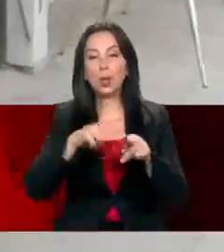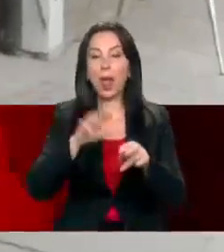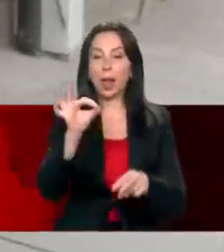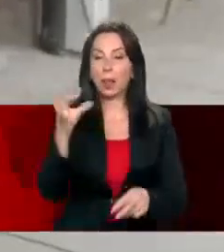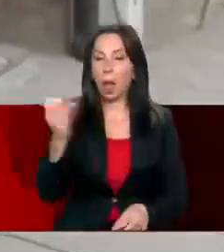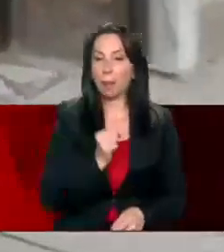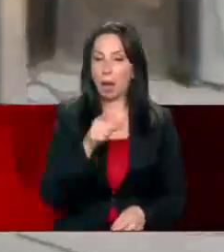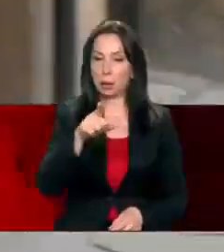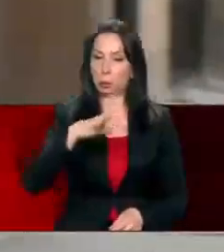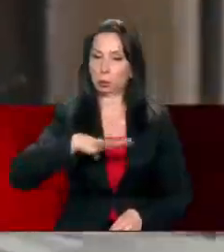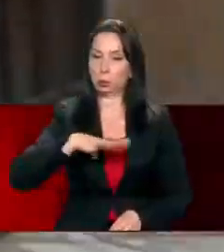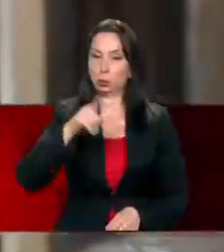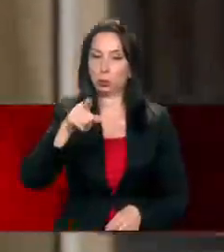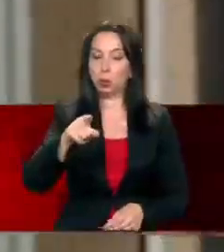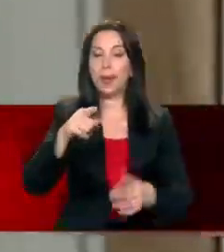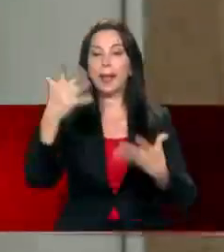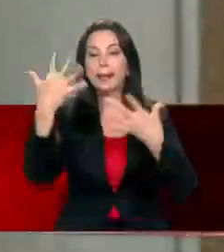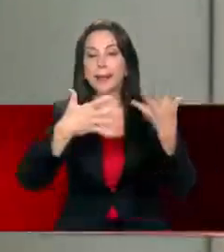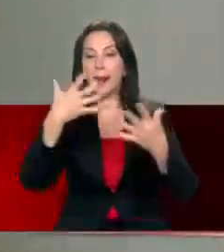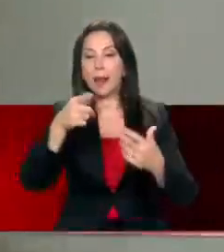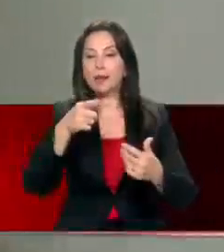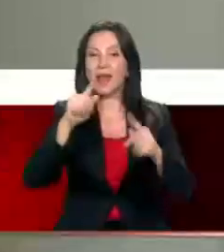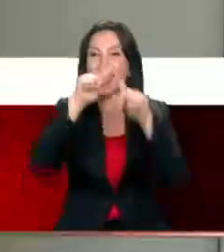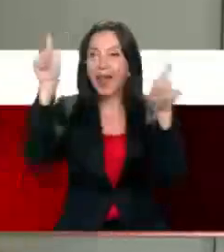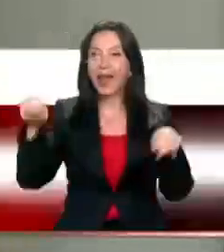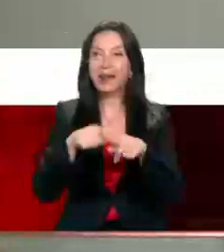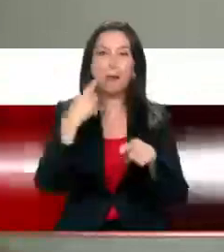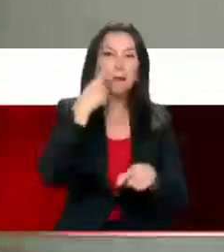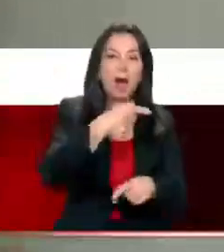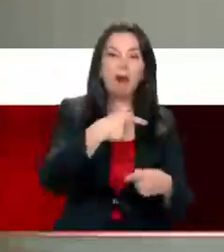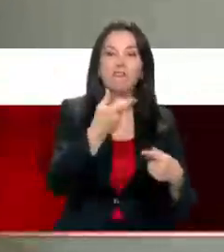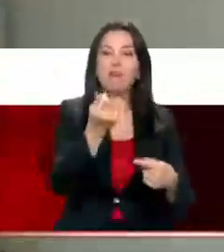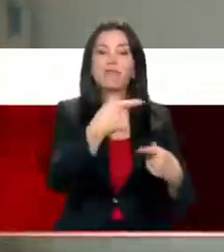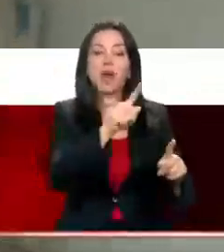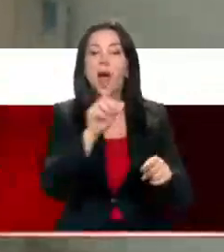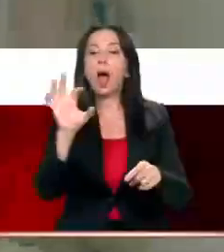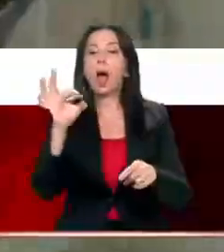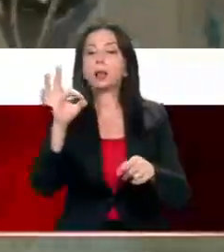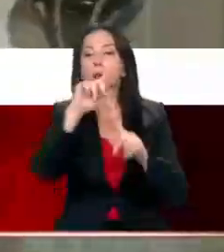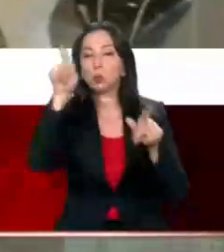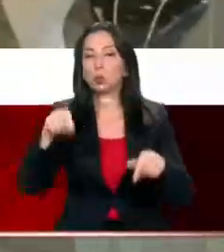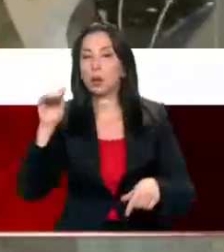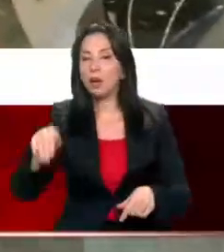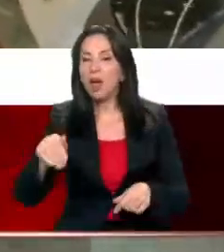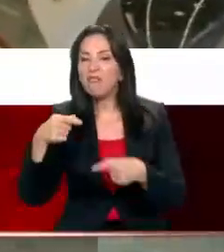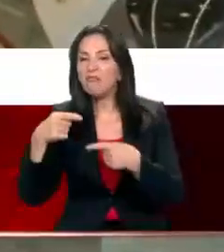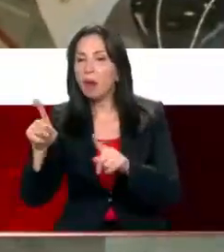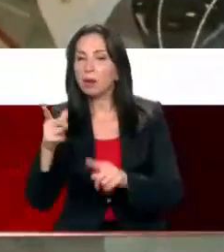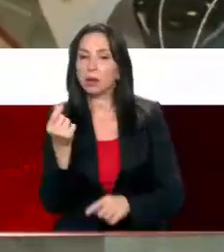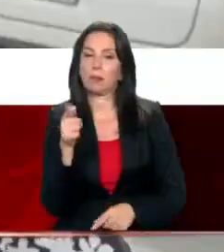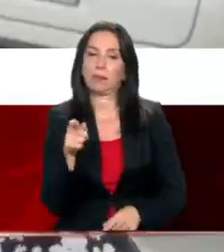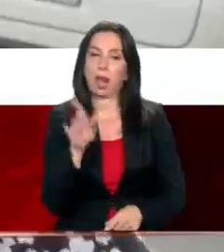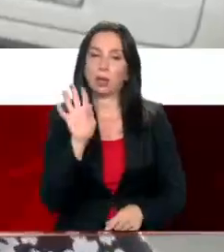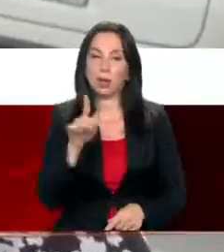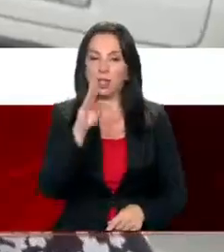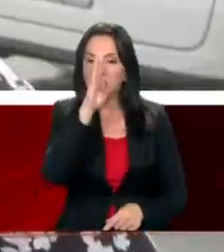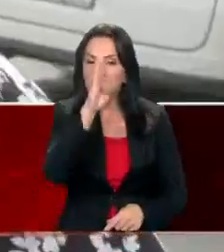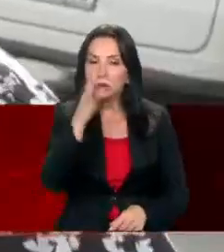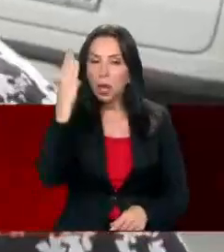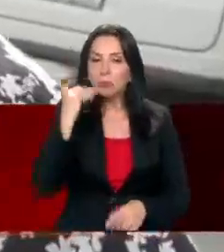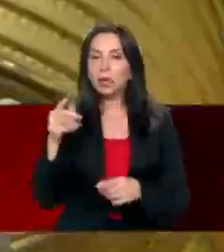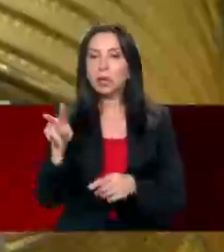almak istiyorsunuz. Ekrana baktığınızda farklı fiyat, kuyumcuya geldiğinizde ise bambaşka bir fiyat çıkıyor karşınıza. Ciddi